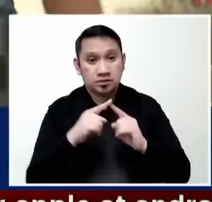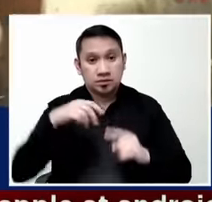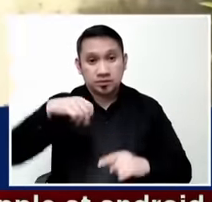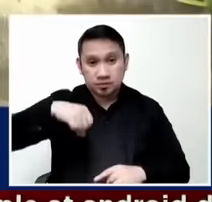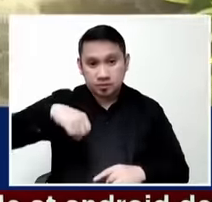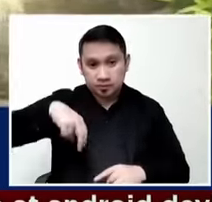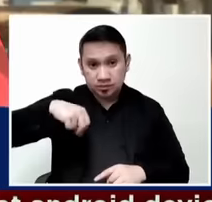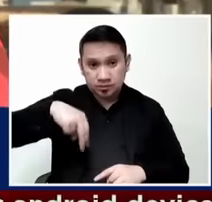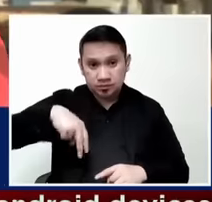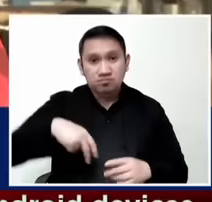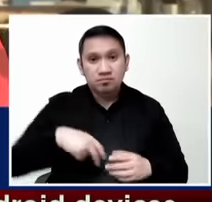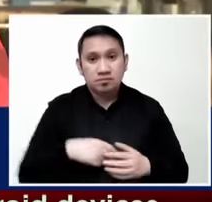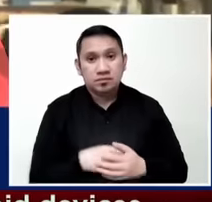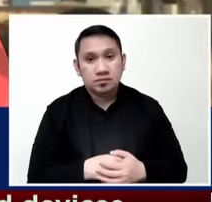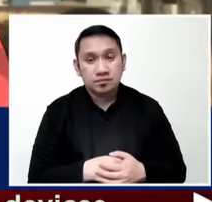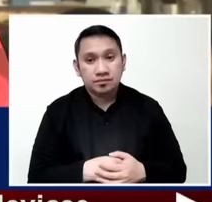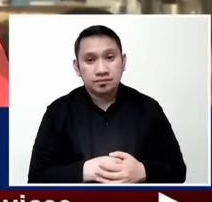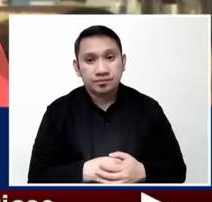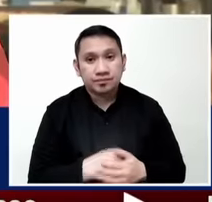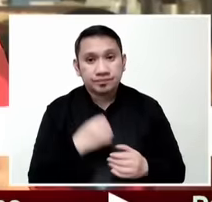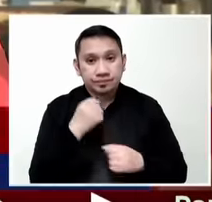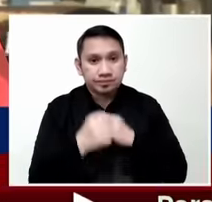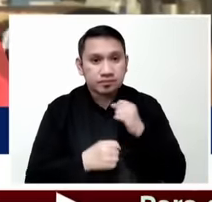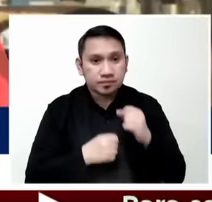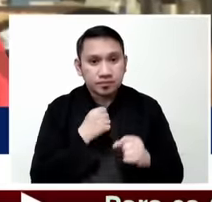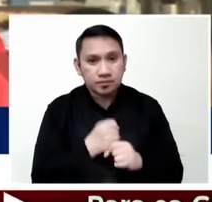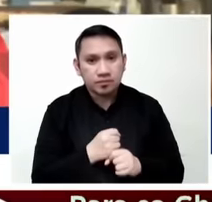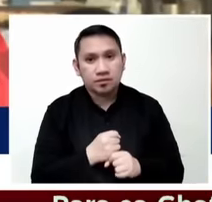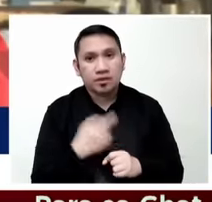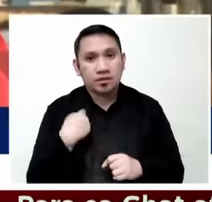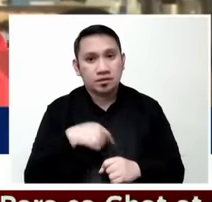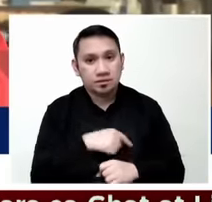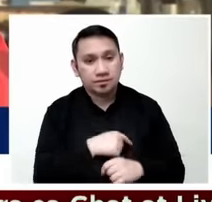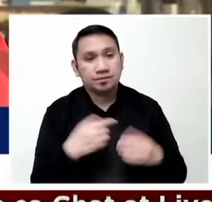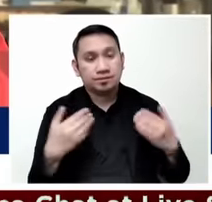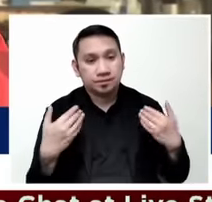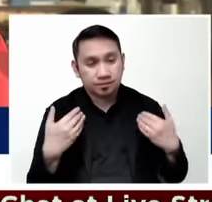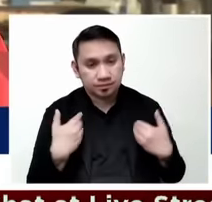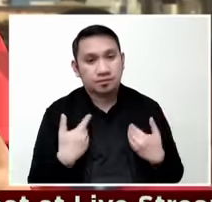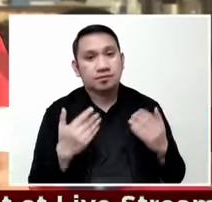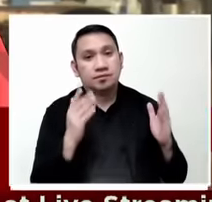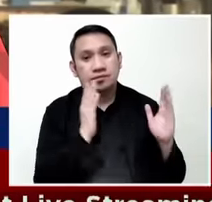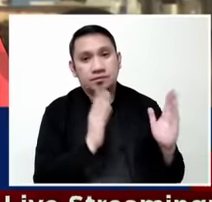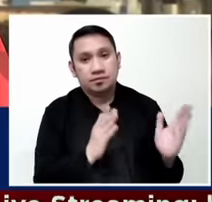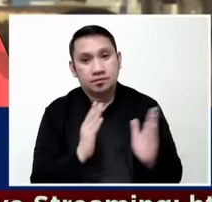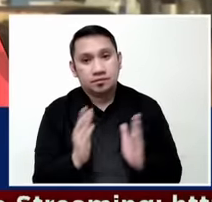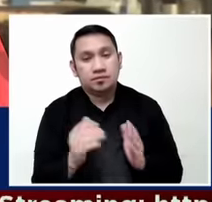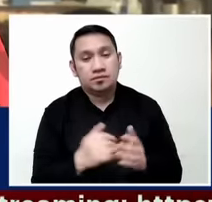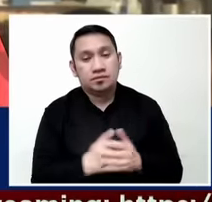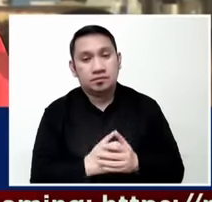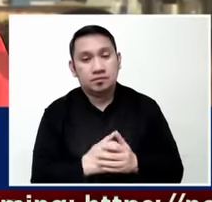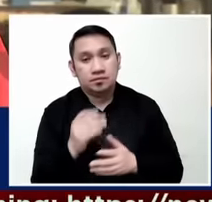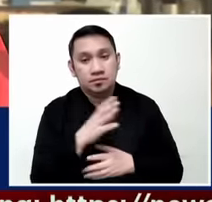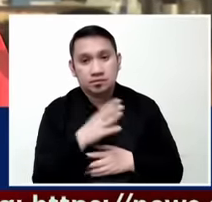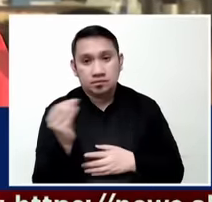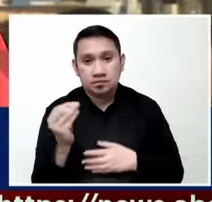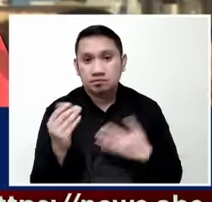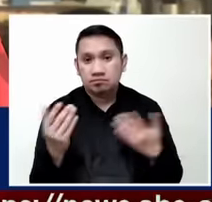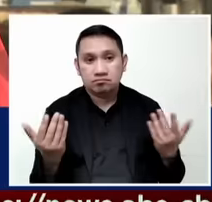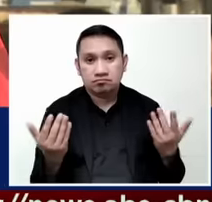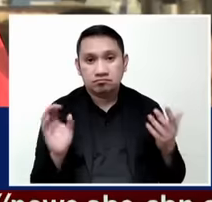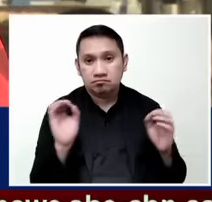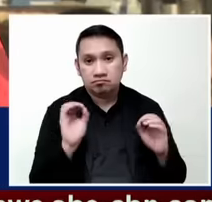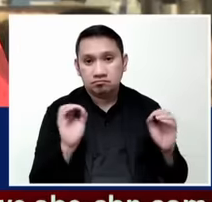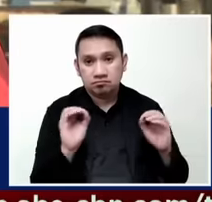ng hating gabi. Taon-taon naman po ay meron tayong sapat na paghahanda at kailanman di naman tayo nagkaroon ng anumang